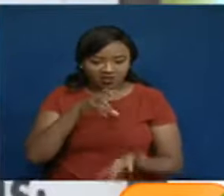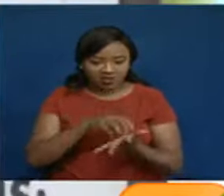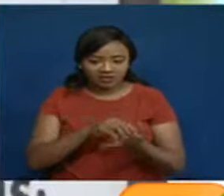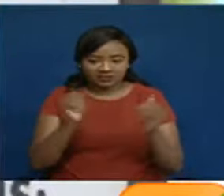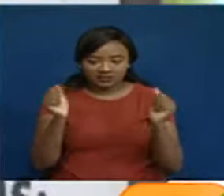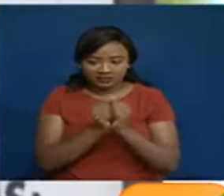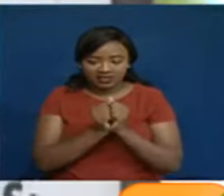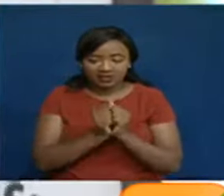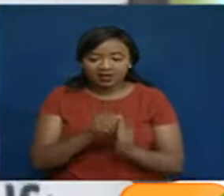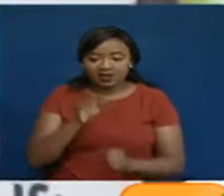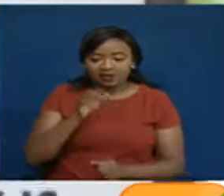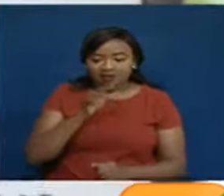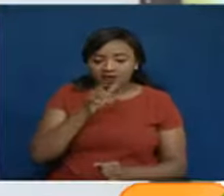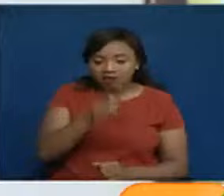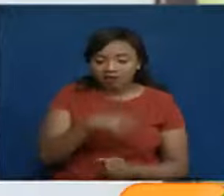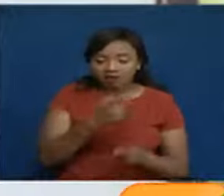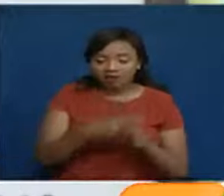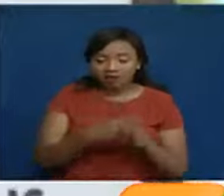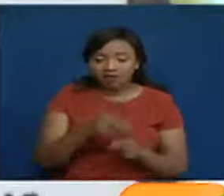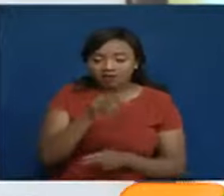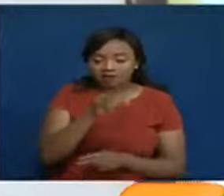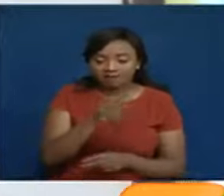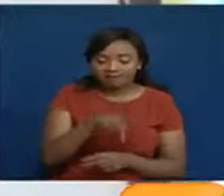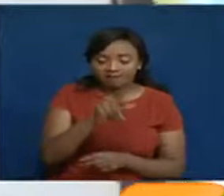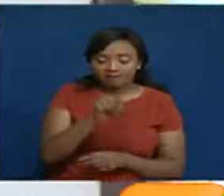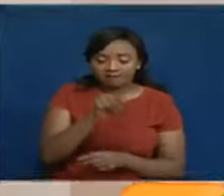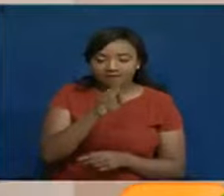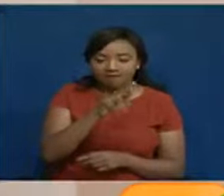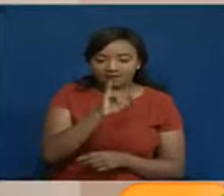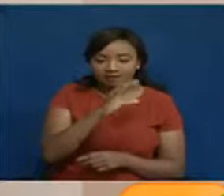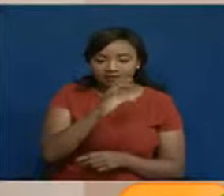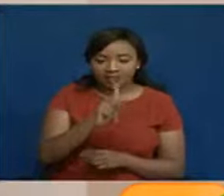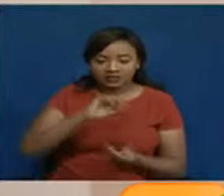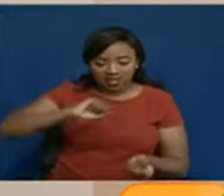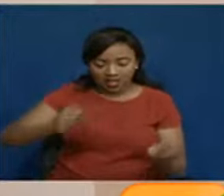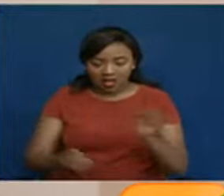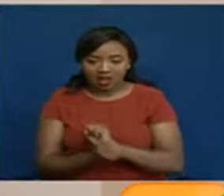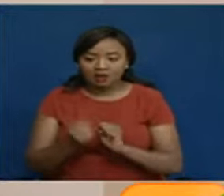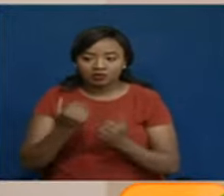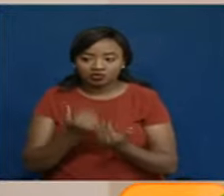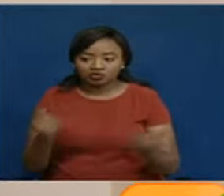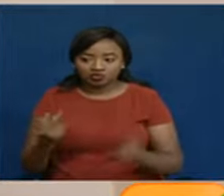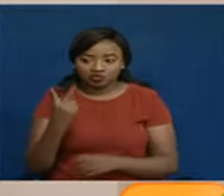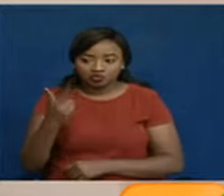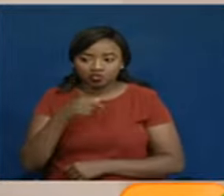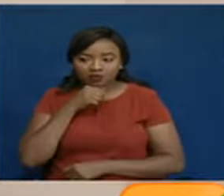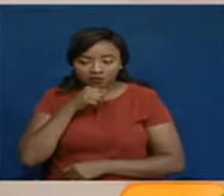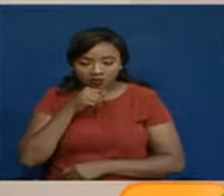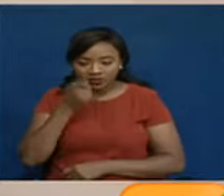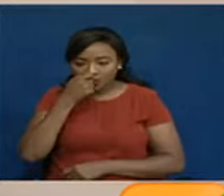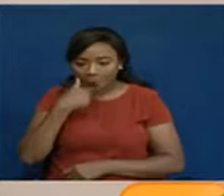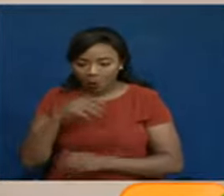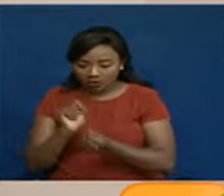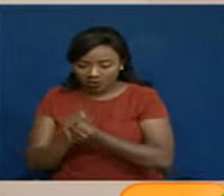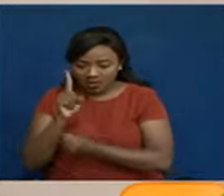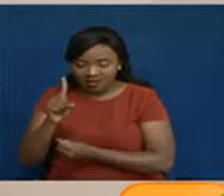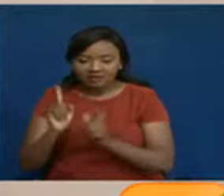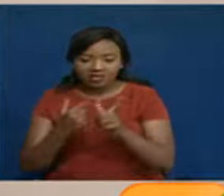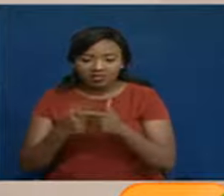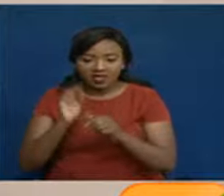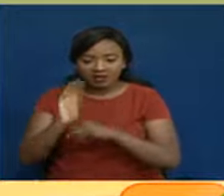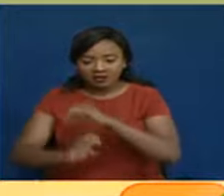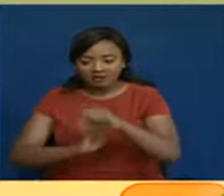alimpata Patrick Mbauni Murithi na hatia ya kuwalawiti watoto wawili wa kiume wenye umri wa miaka 11 na kutengeneza video na picha zao